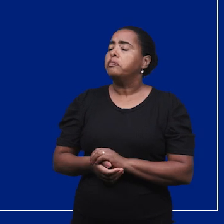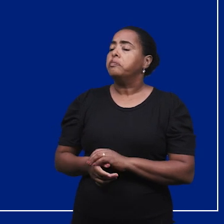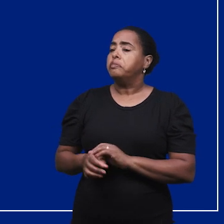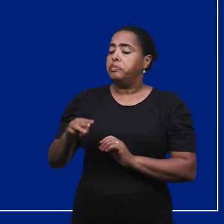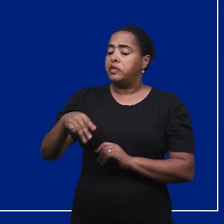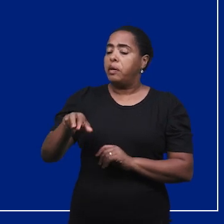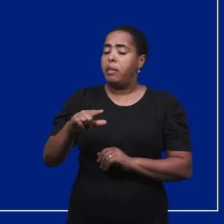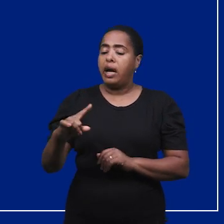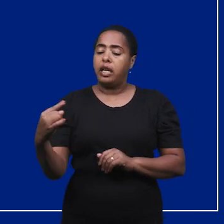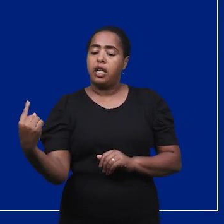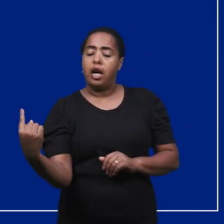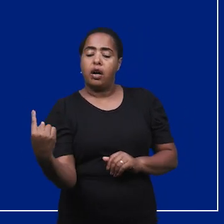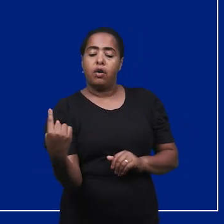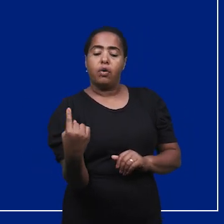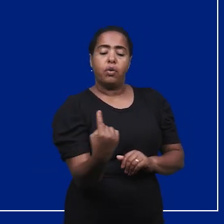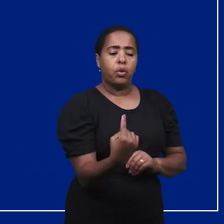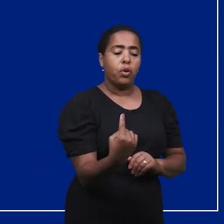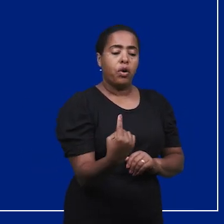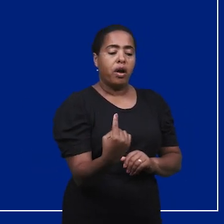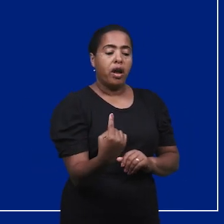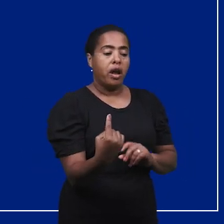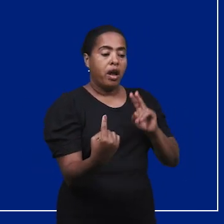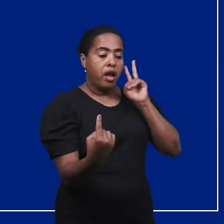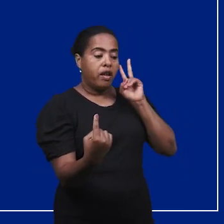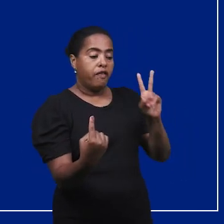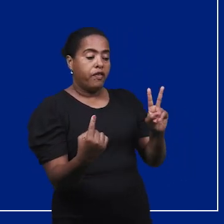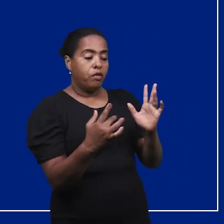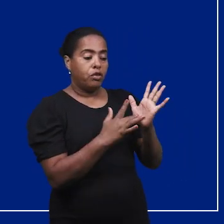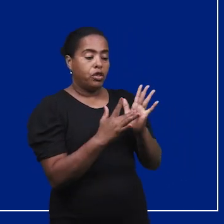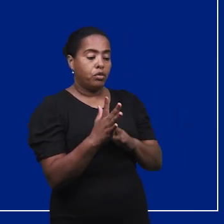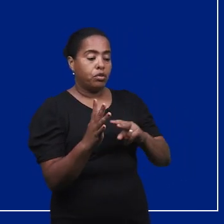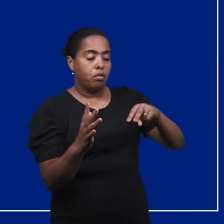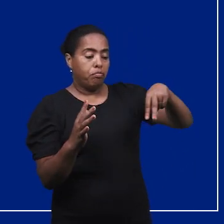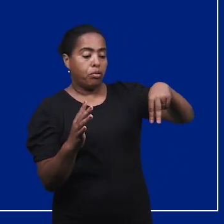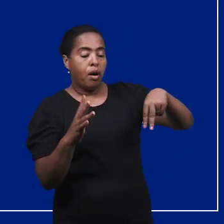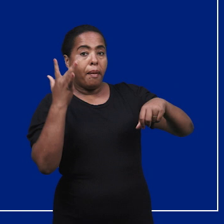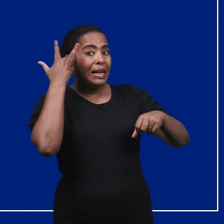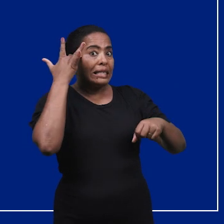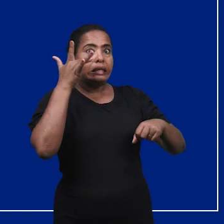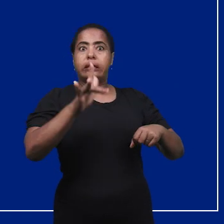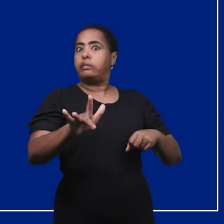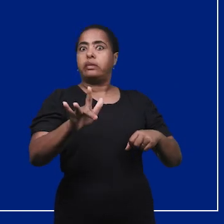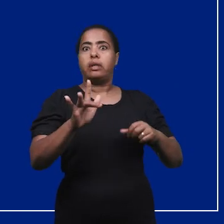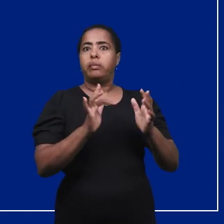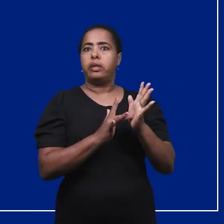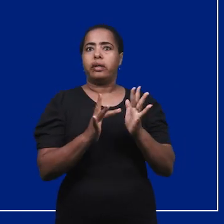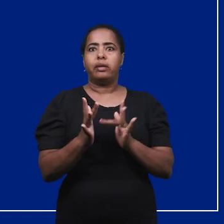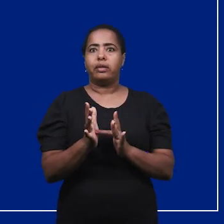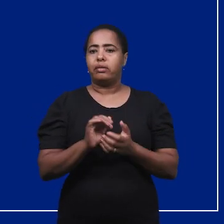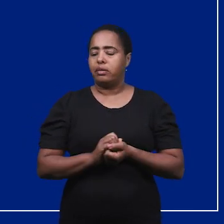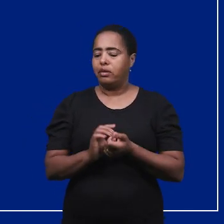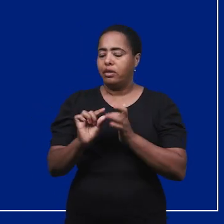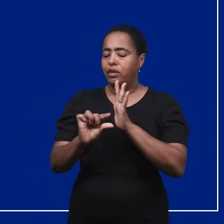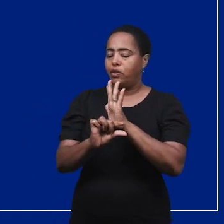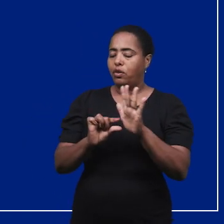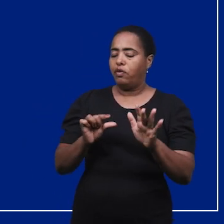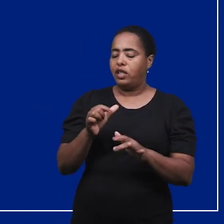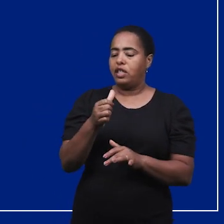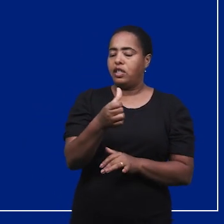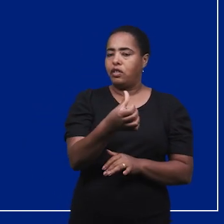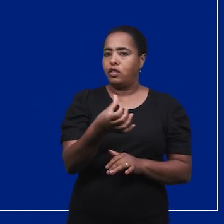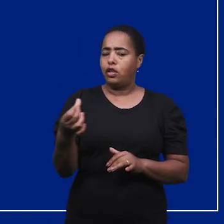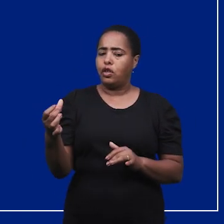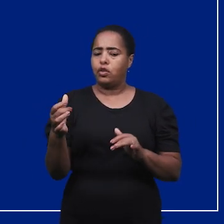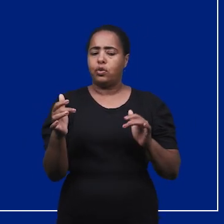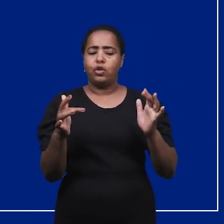et a vu Jésus debout, mais il ne savait pas qui était Jésus. Verset 16 dit, Jésus lui a dit,